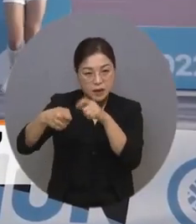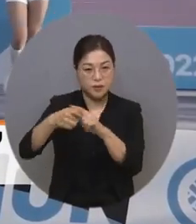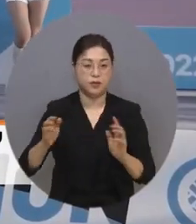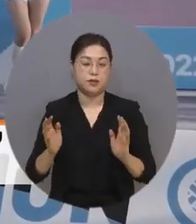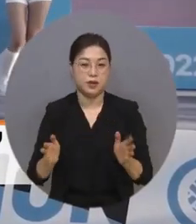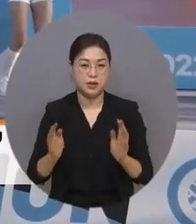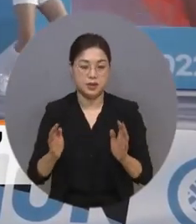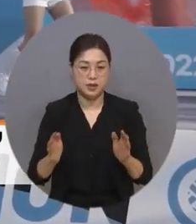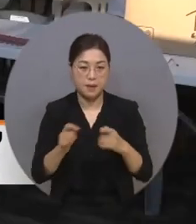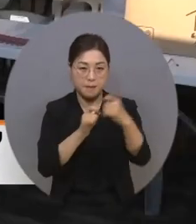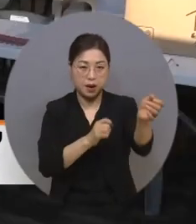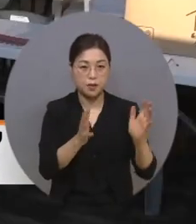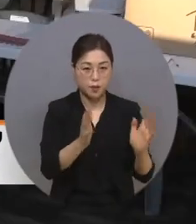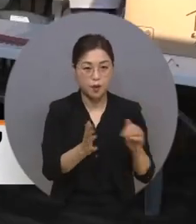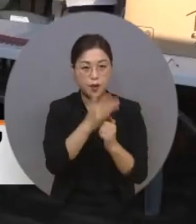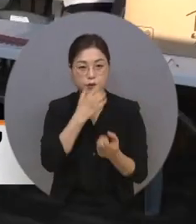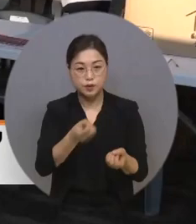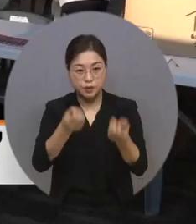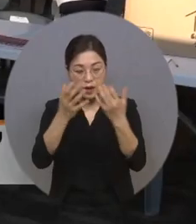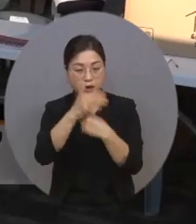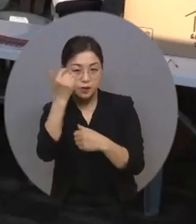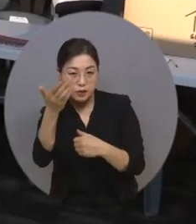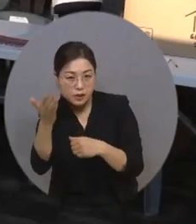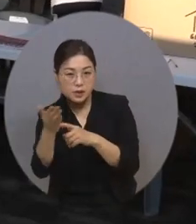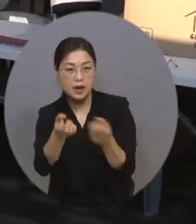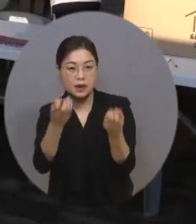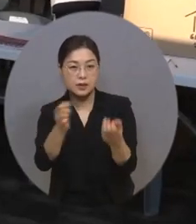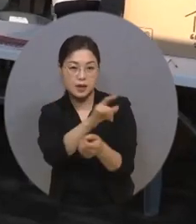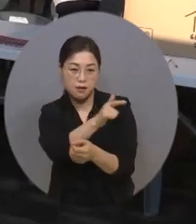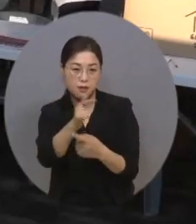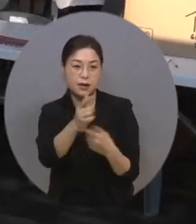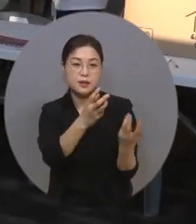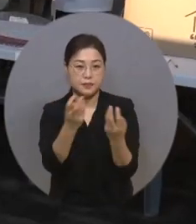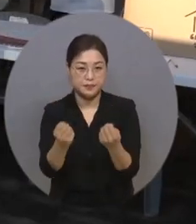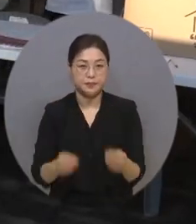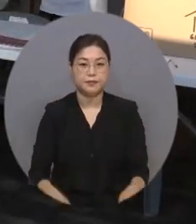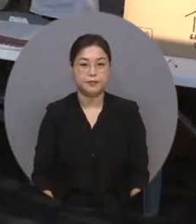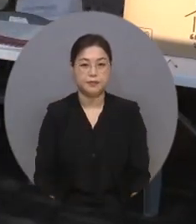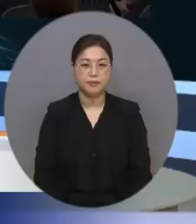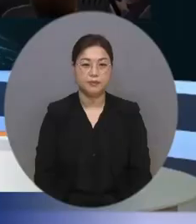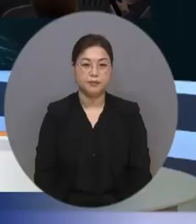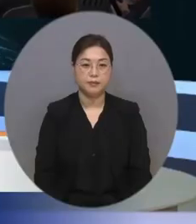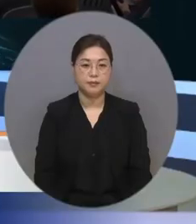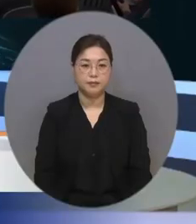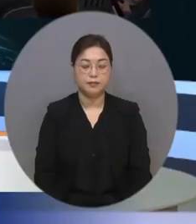축하 공연과 퀴즈 이벤트 등 다양한 행사도 함께 진행됐습니다.